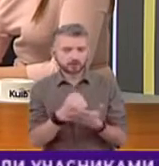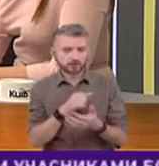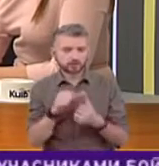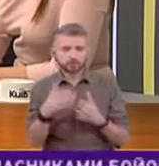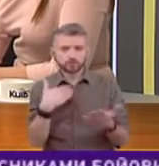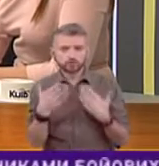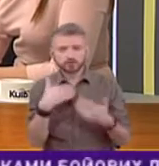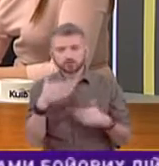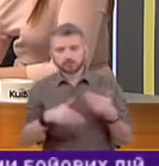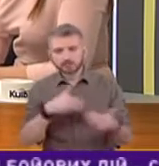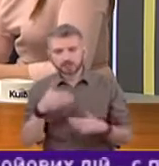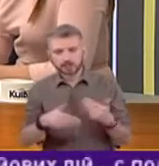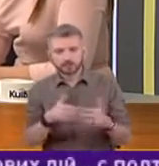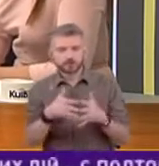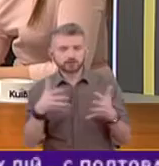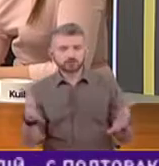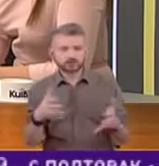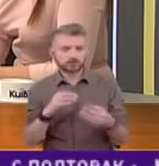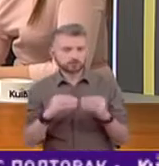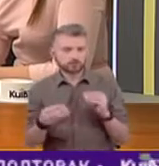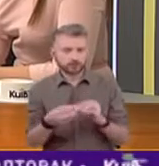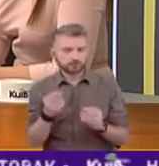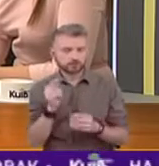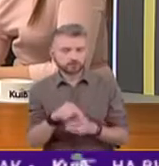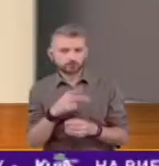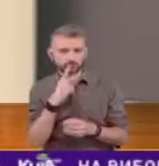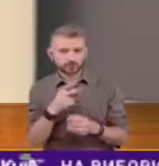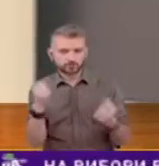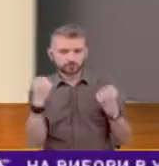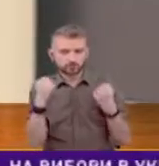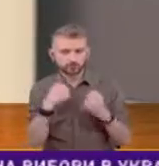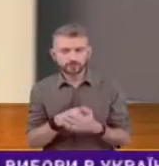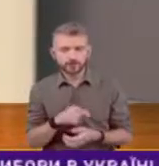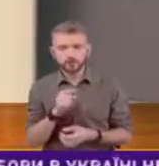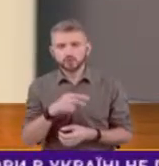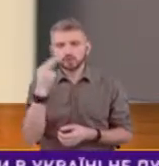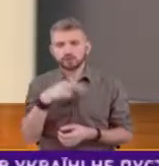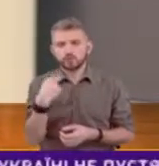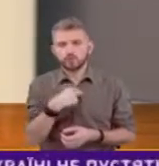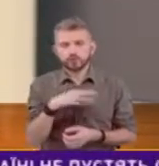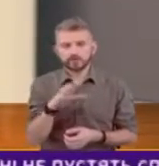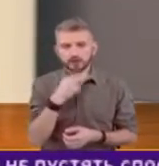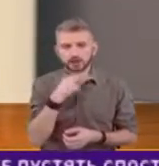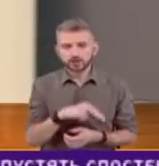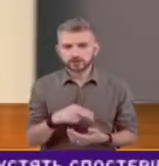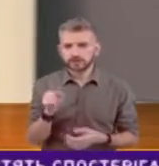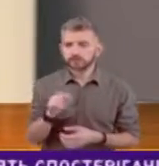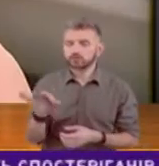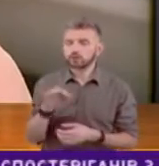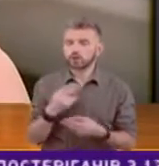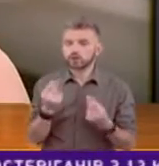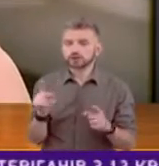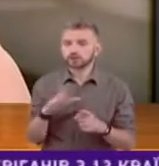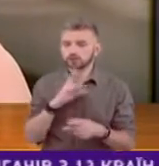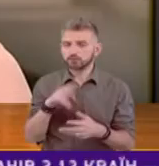стосується, я знаю, басейнів. Величезна ціла проблематика в цьому виді спорту. Угу. Тут, слава Богу, у нас все краще. Тобто з приводу коштів, які